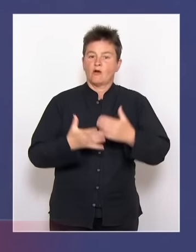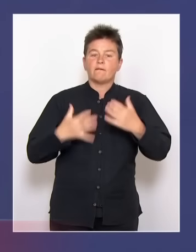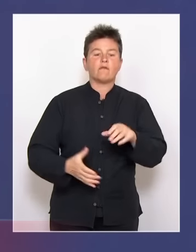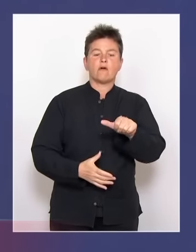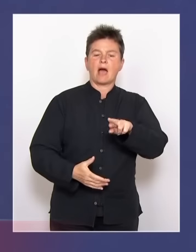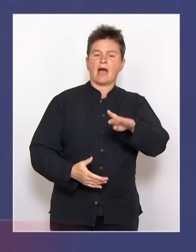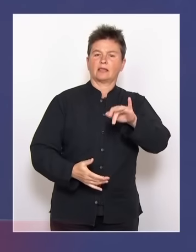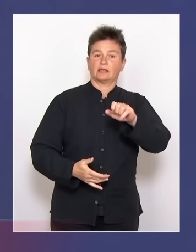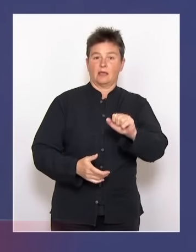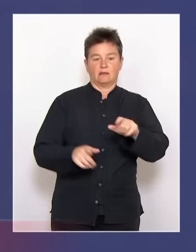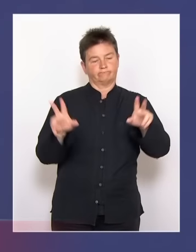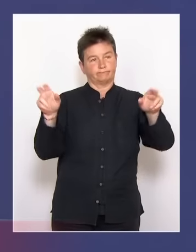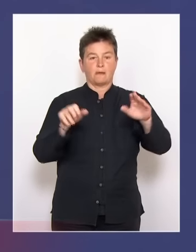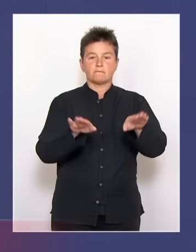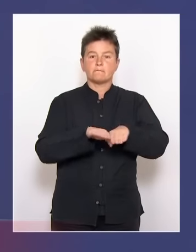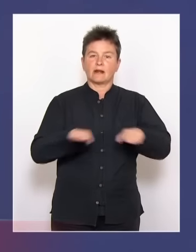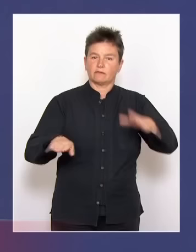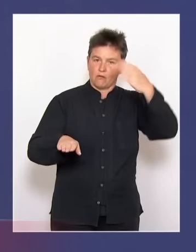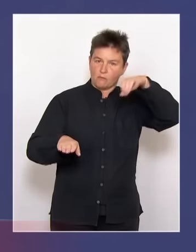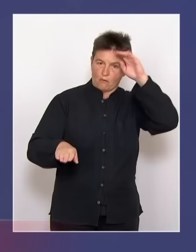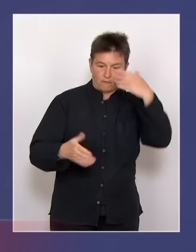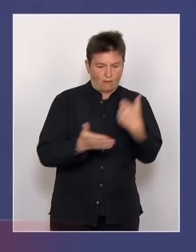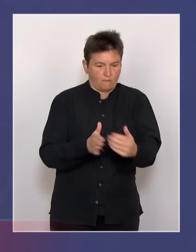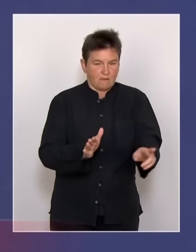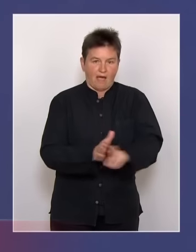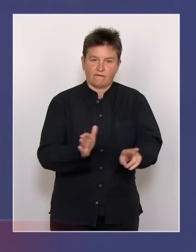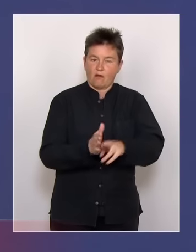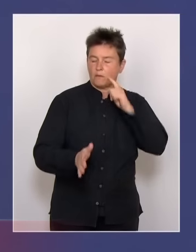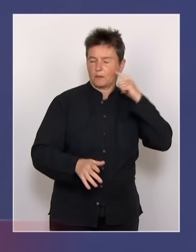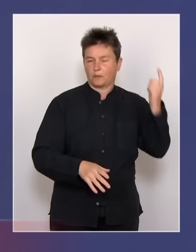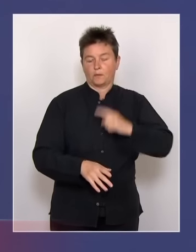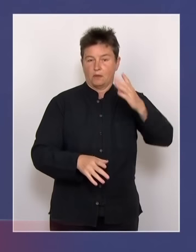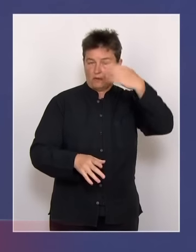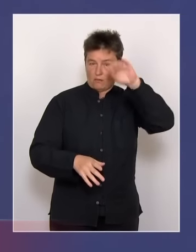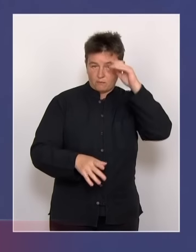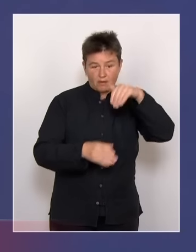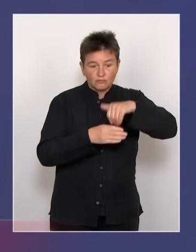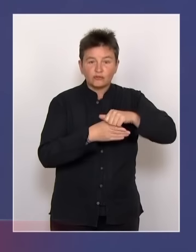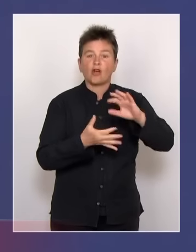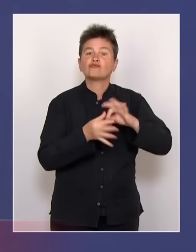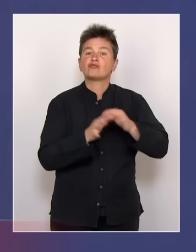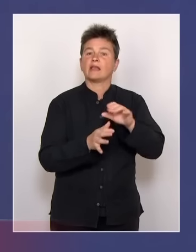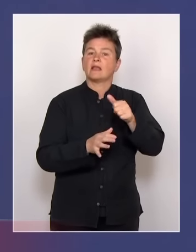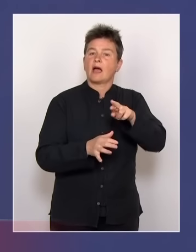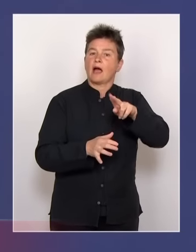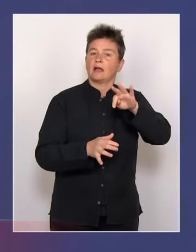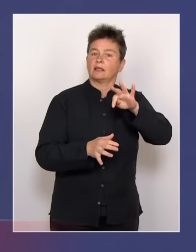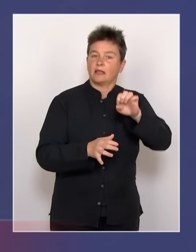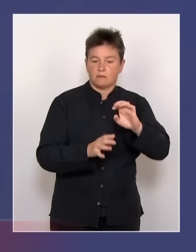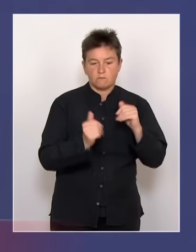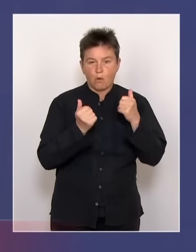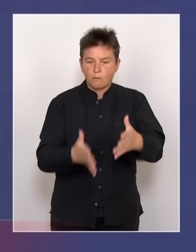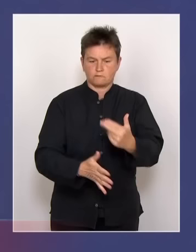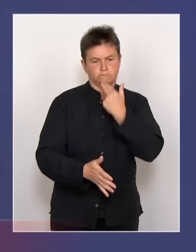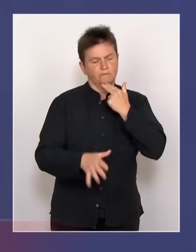la plateforme audiovisuelle européenne de référence la plateforme de tous les européens qui puissent proposer encore plus qu'aujourd'hui des contenus de qualité